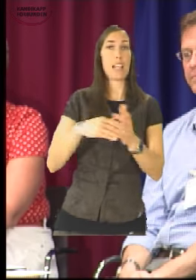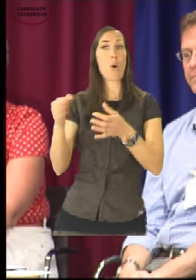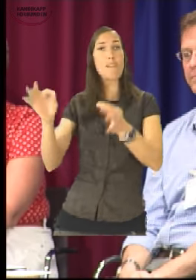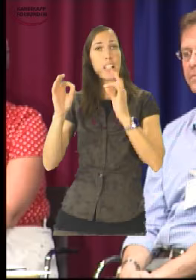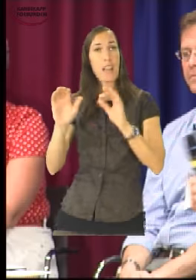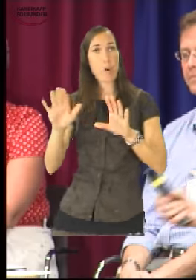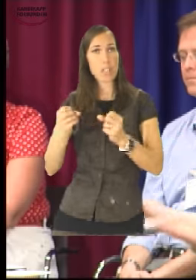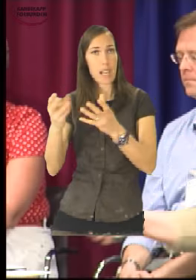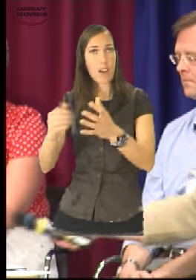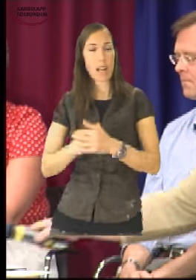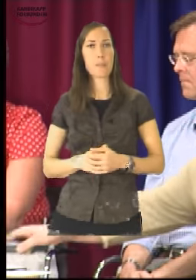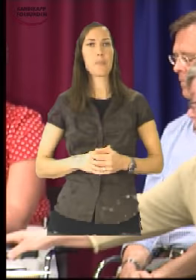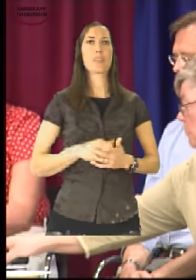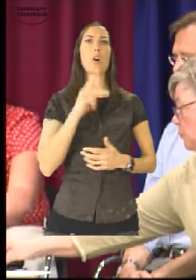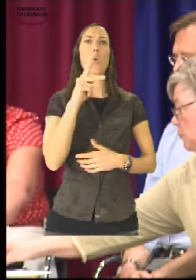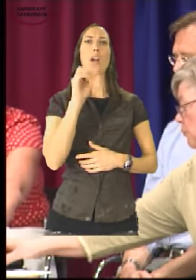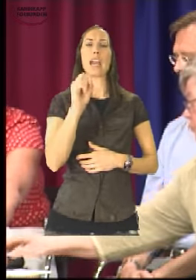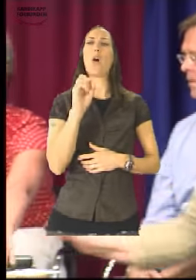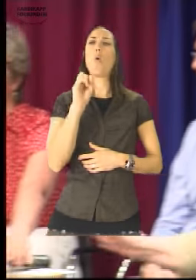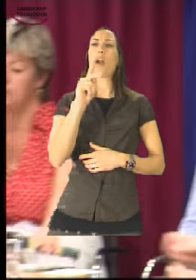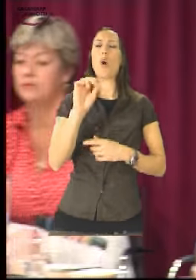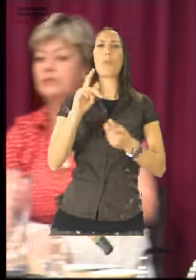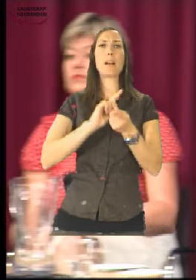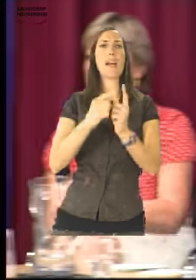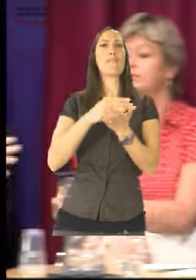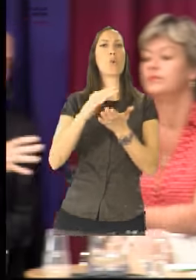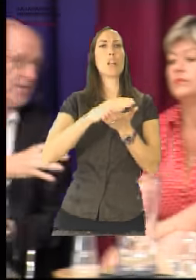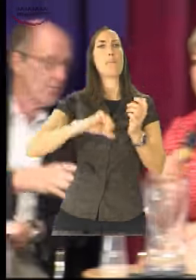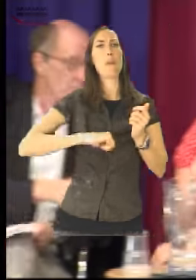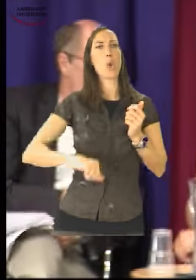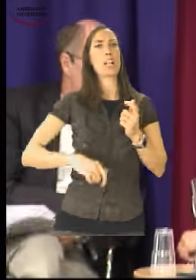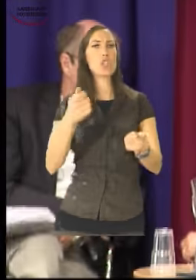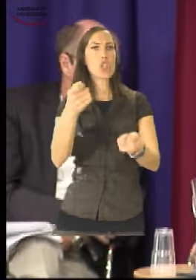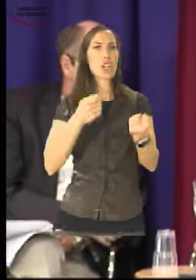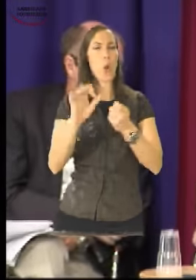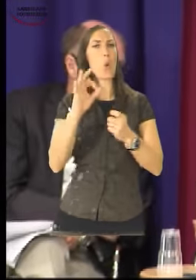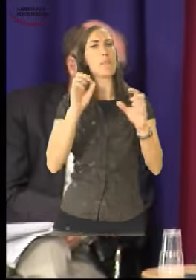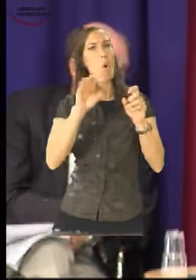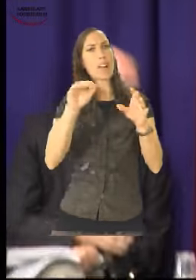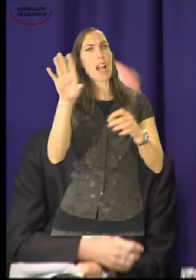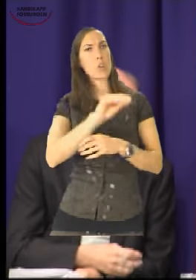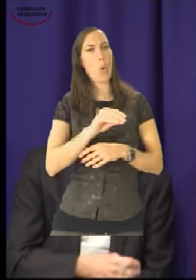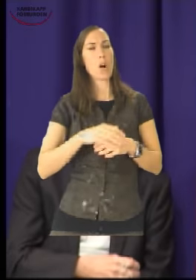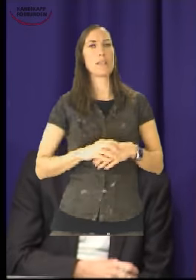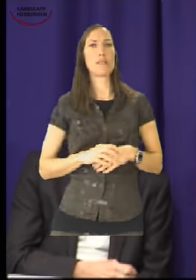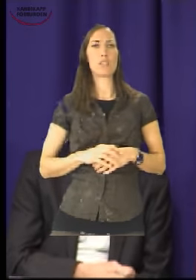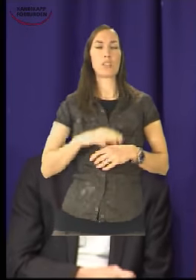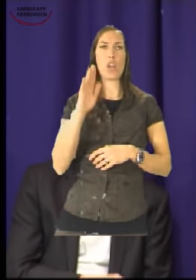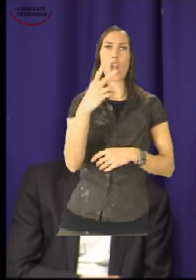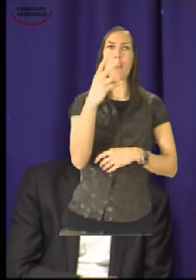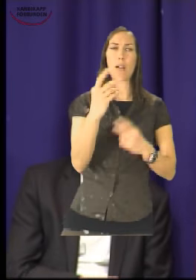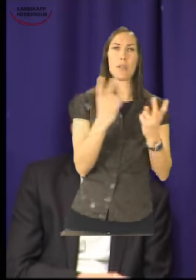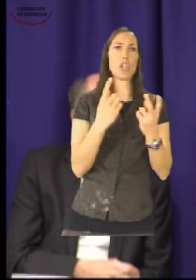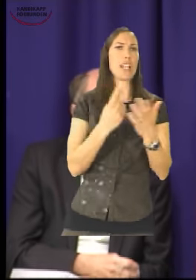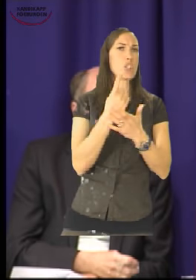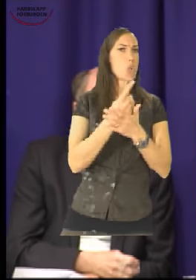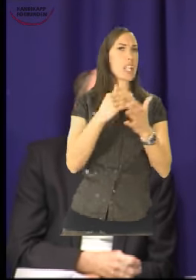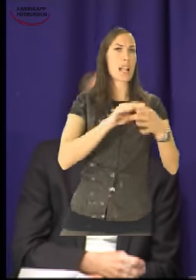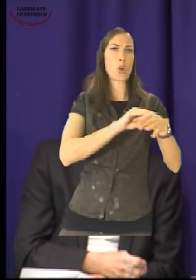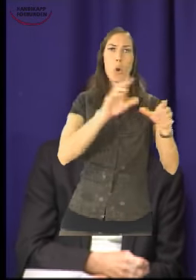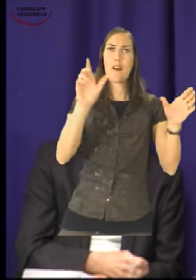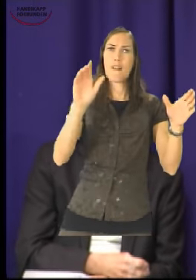Okej. Om det blir fortsatt borgerligt styre, Ylva Johansson, hur påverkar det sjukvården och patienterna? Det kommer att urholka resurserna till sjukvården